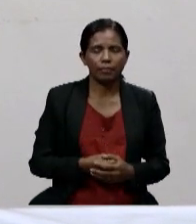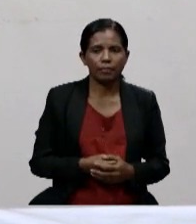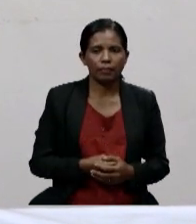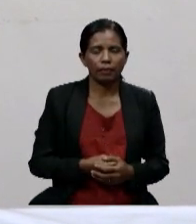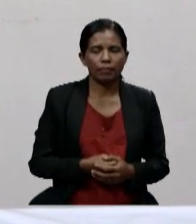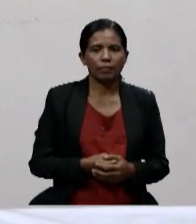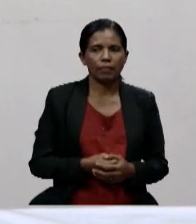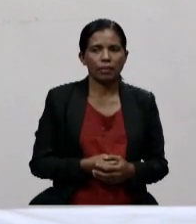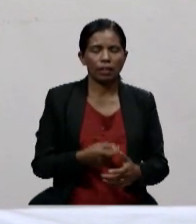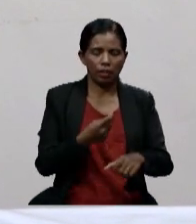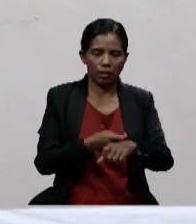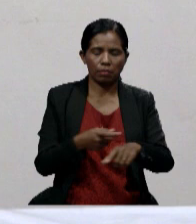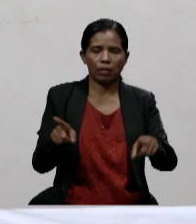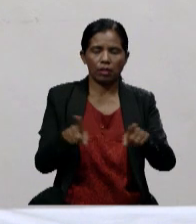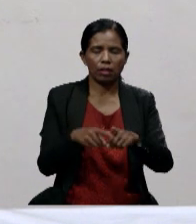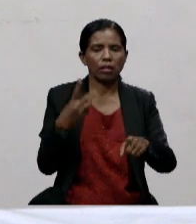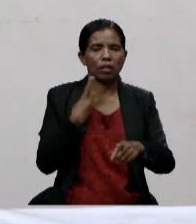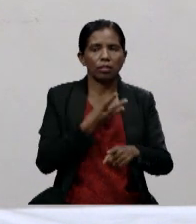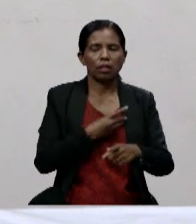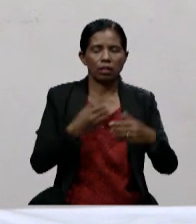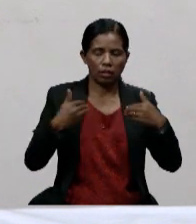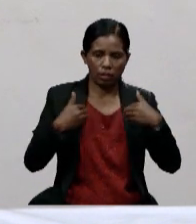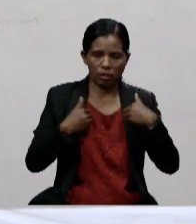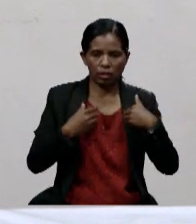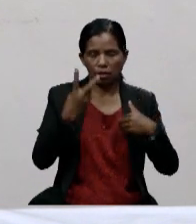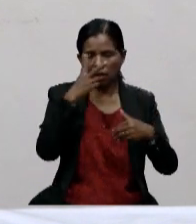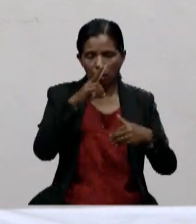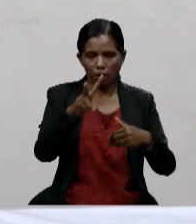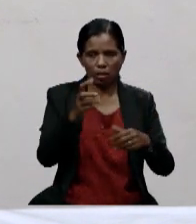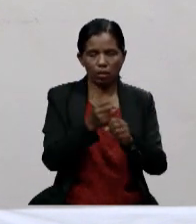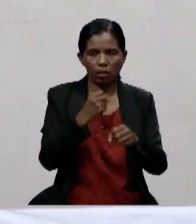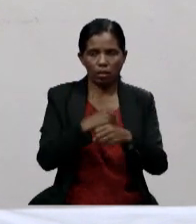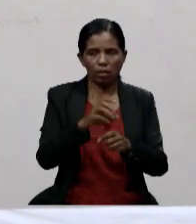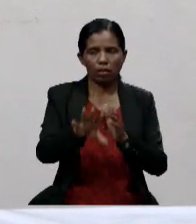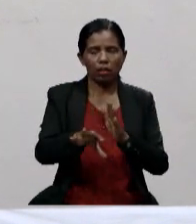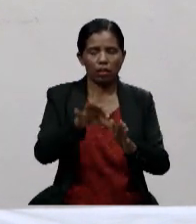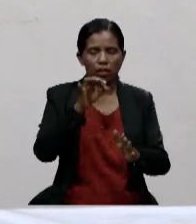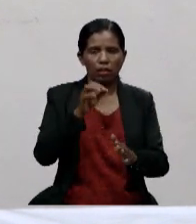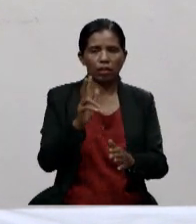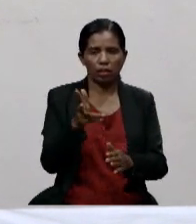Είχα τύμπο ανέσαν, ήταν όμως για σορβένευε και ήταν άλλο. Ήταν χέταν κουάζε